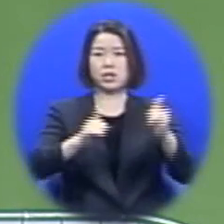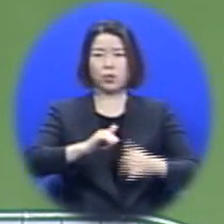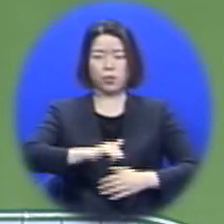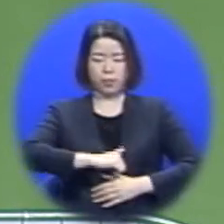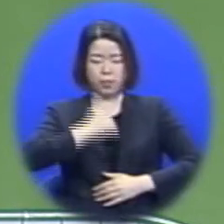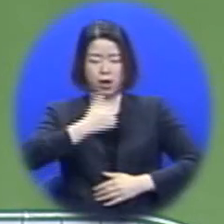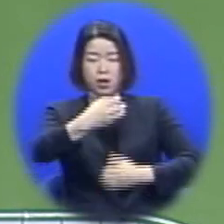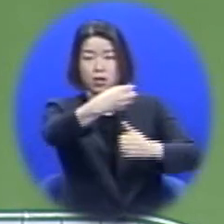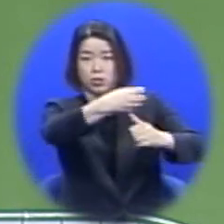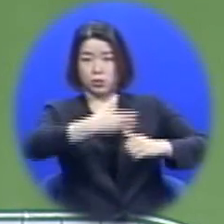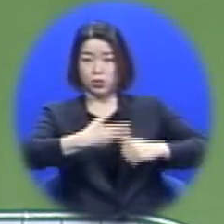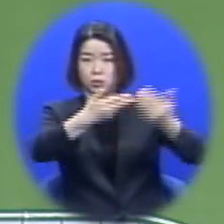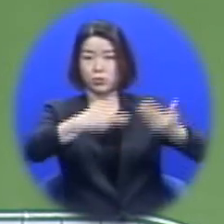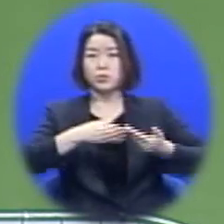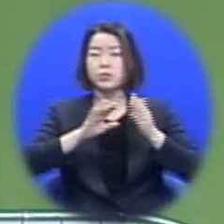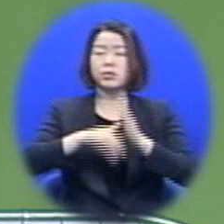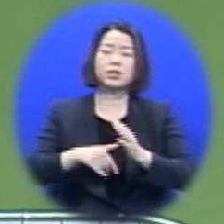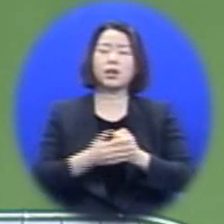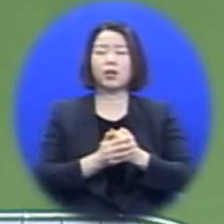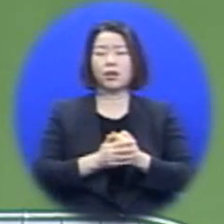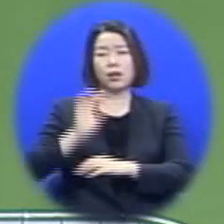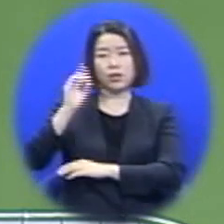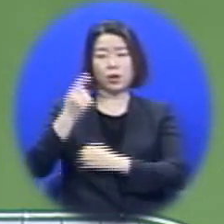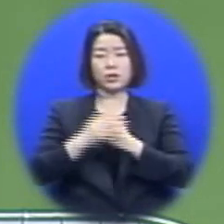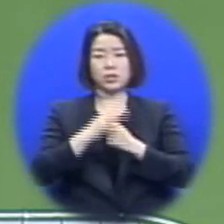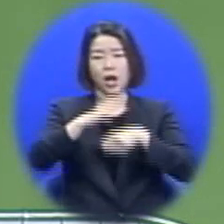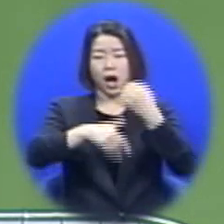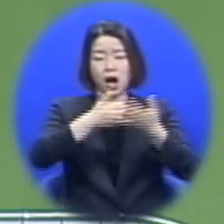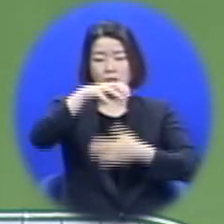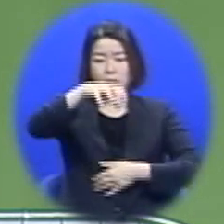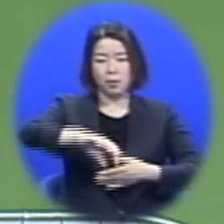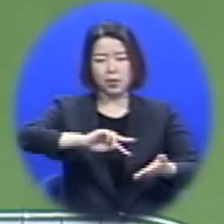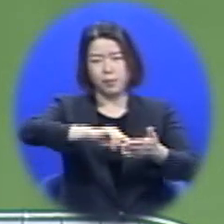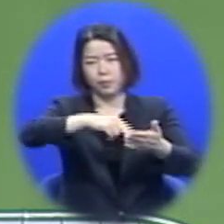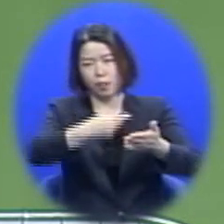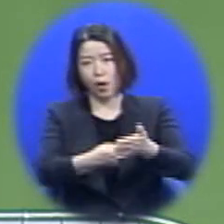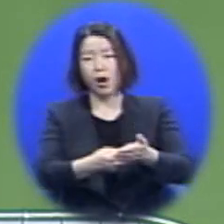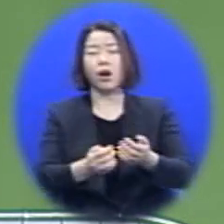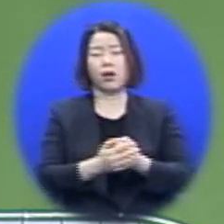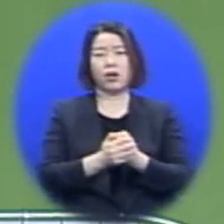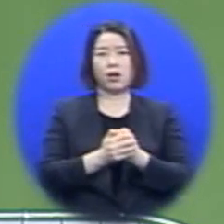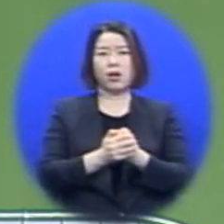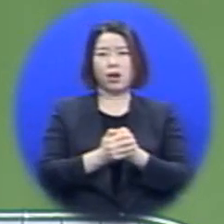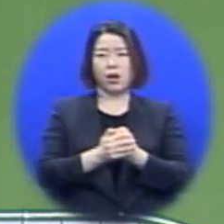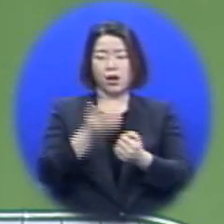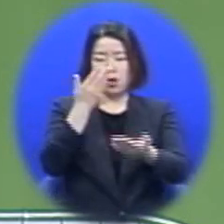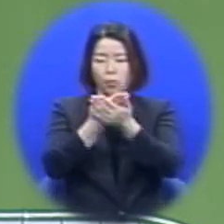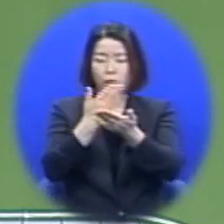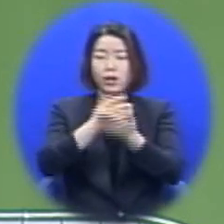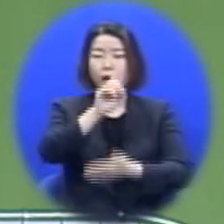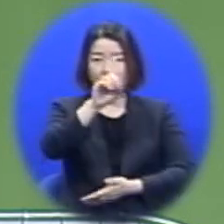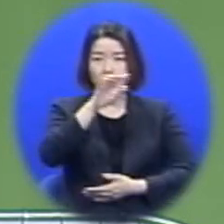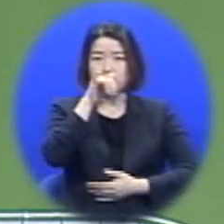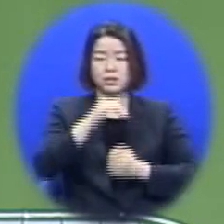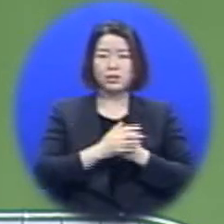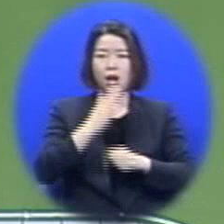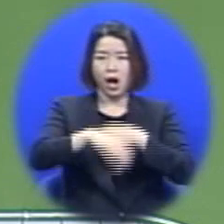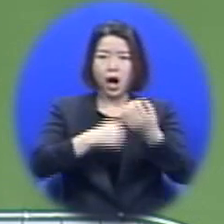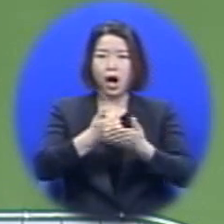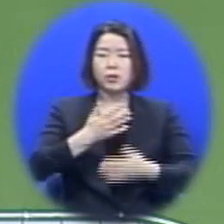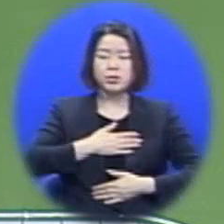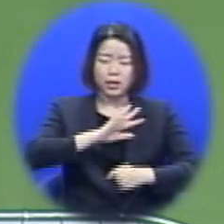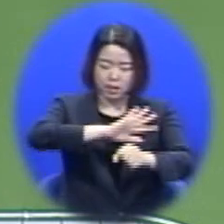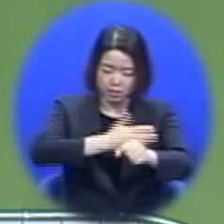때 그는 하나님 앞에 꼬꾸라져서 구했던 게 하나 있어요. 하나님, 제가